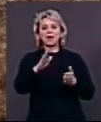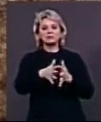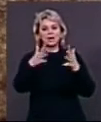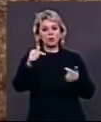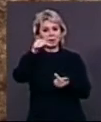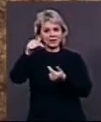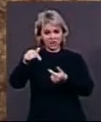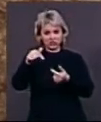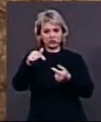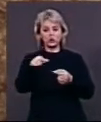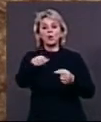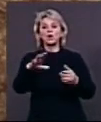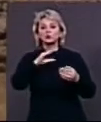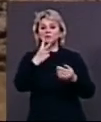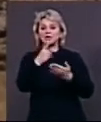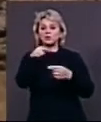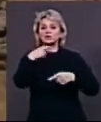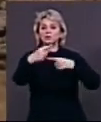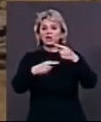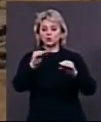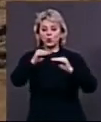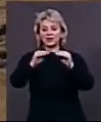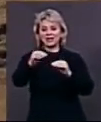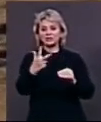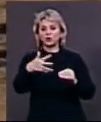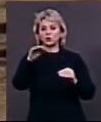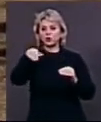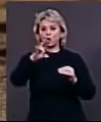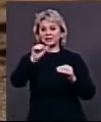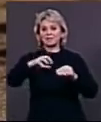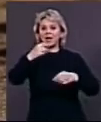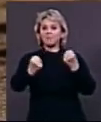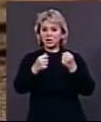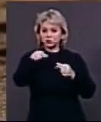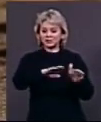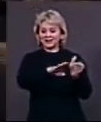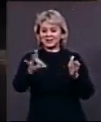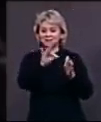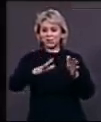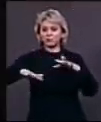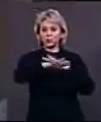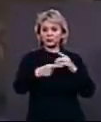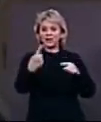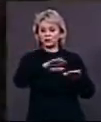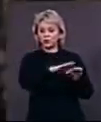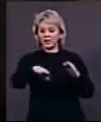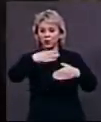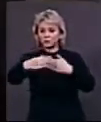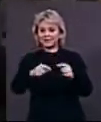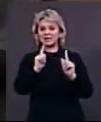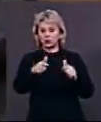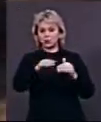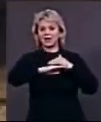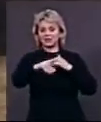наиболее подходящий. Мы успели увидеть процедуру укатки трехтонным катком. Размер площади, которую катали под натуральный